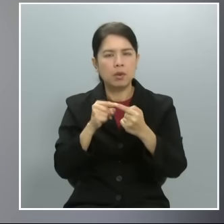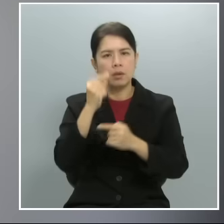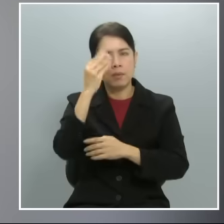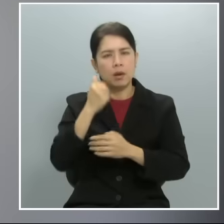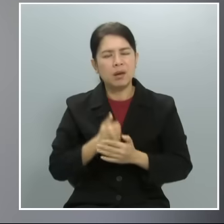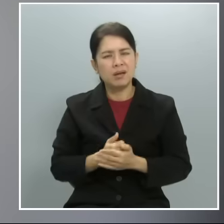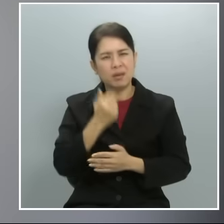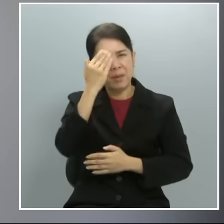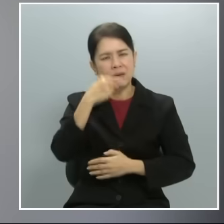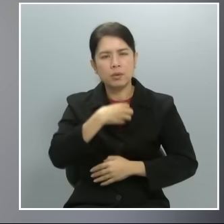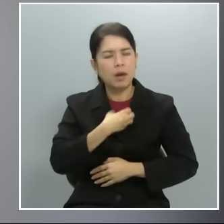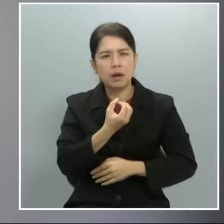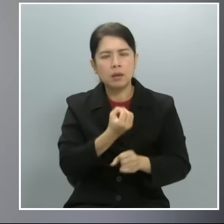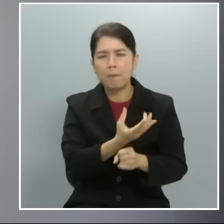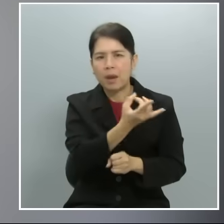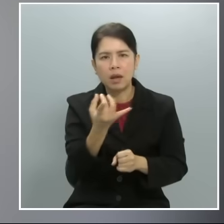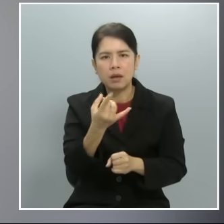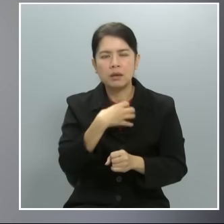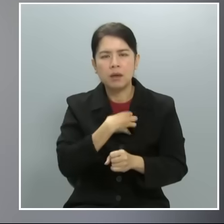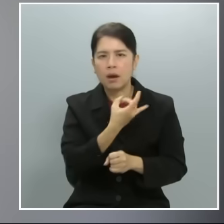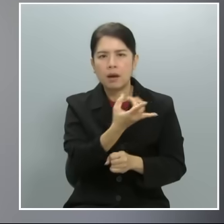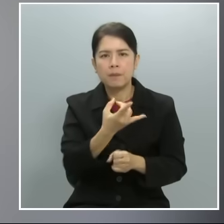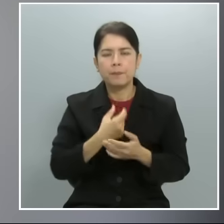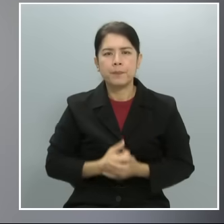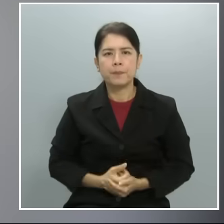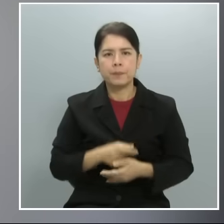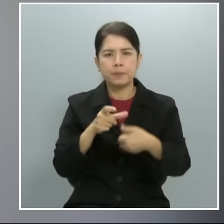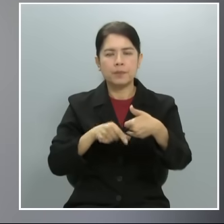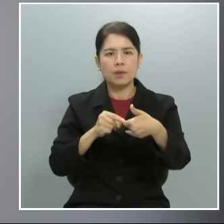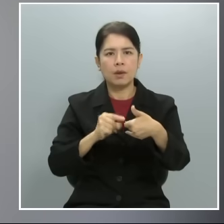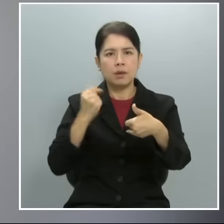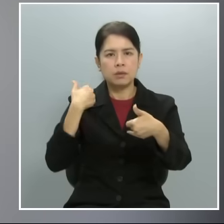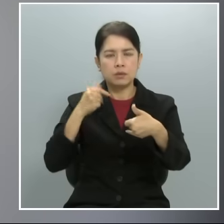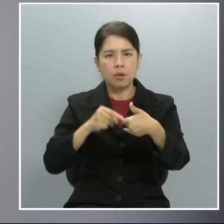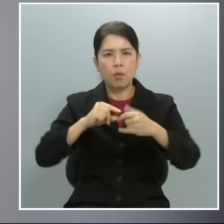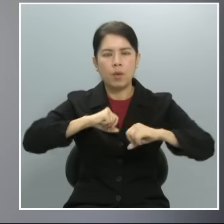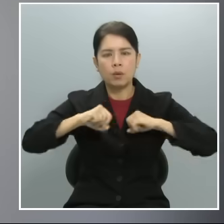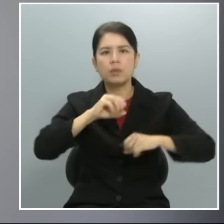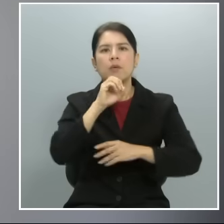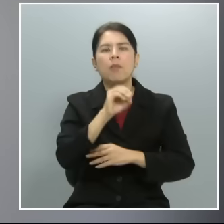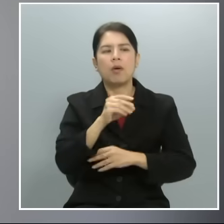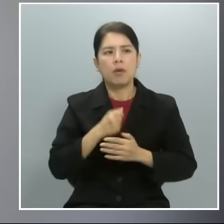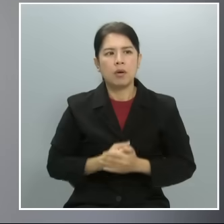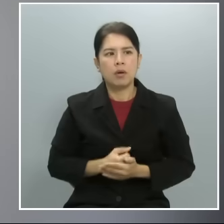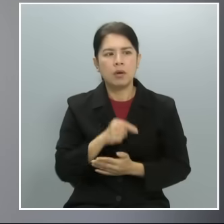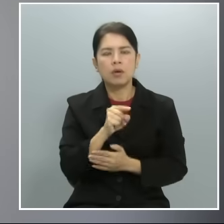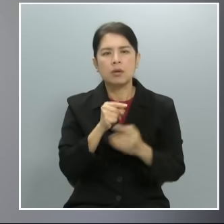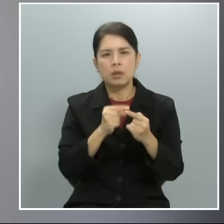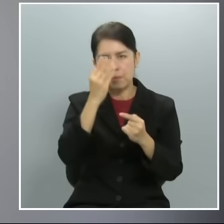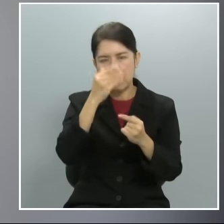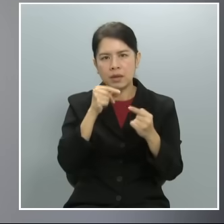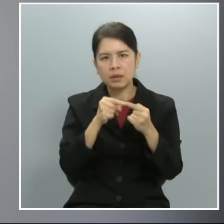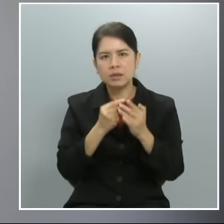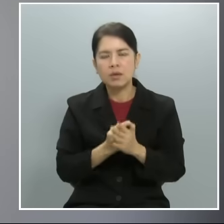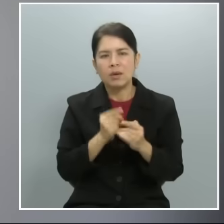ต้องการจะทำอะไรแม้ต่อมาเจ้าตัวจะเอาโพสต์มาโพสต์อีกทีนึงแล้วระบุว่าสตอนี้คือไม่ได้